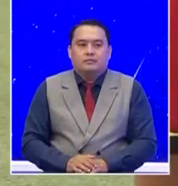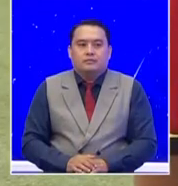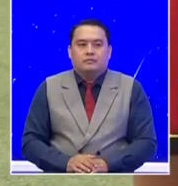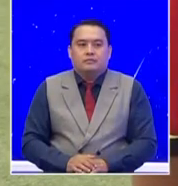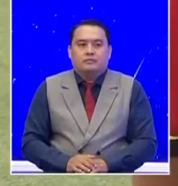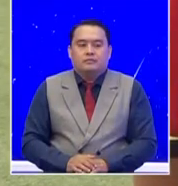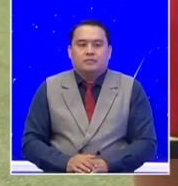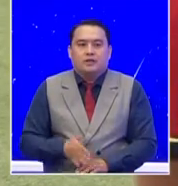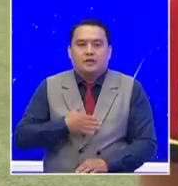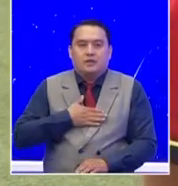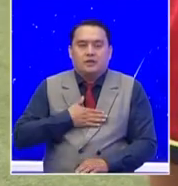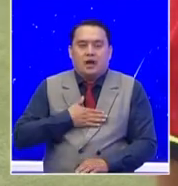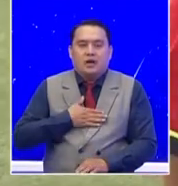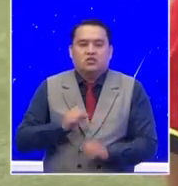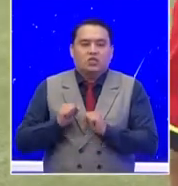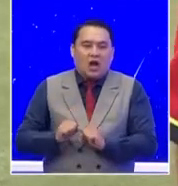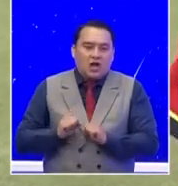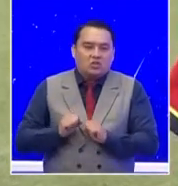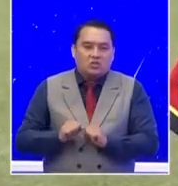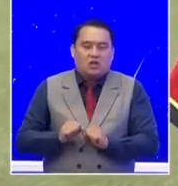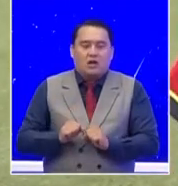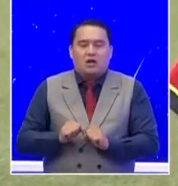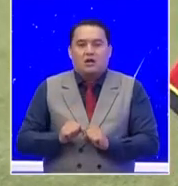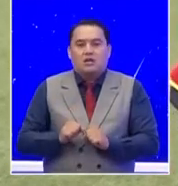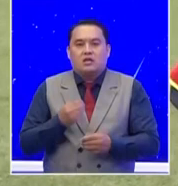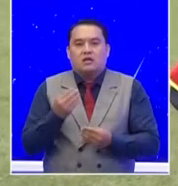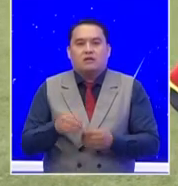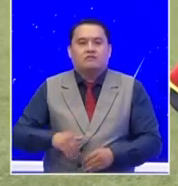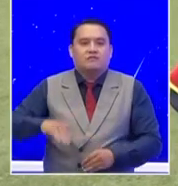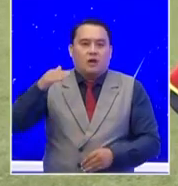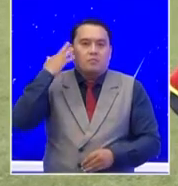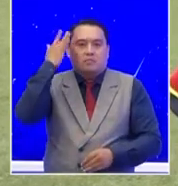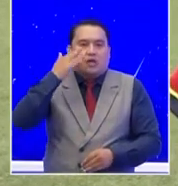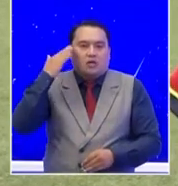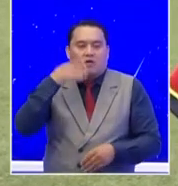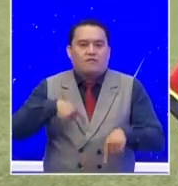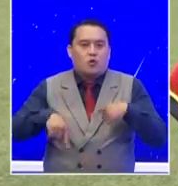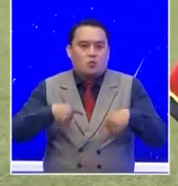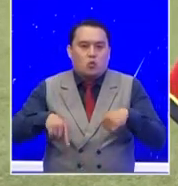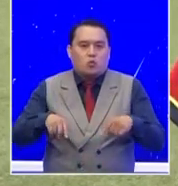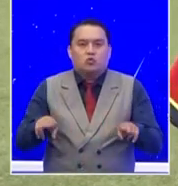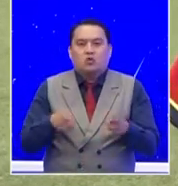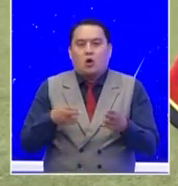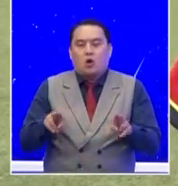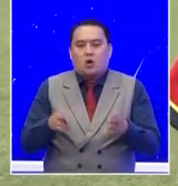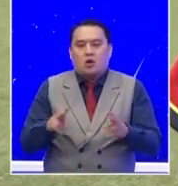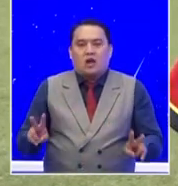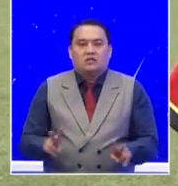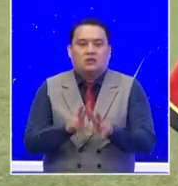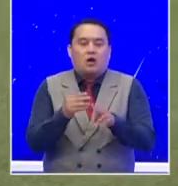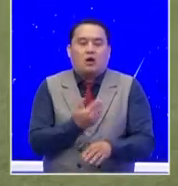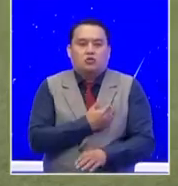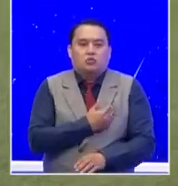я правый защитник играя в основном на флангах когда вырасту мечтает стать игроком футбольного клуба жетысу или астаны